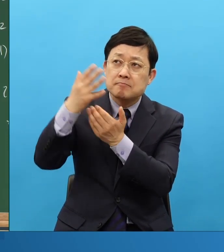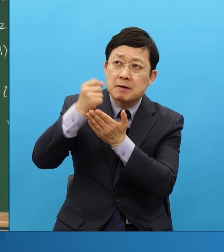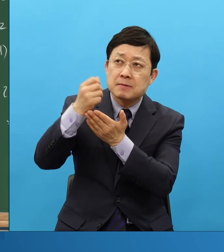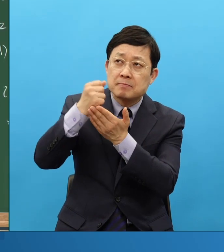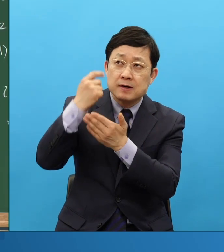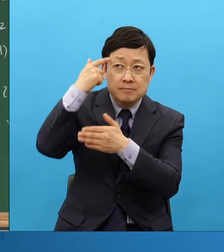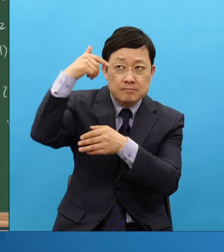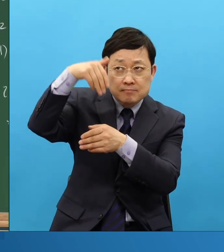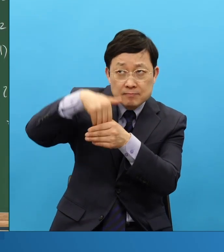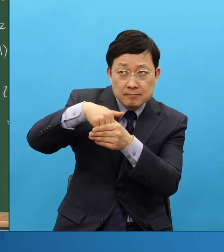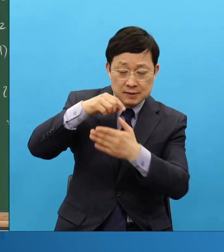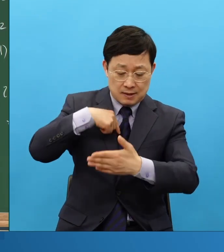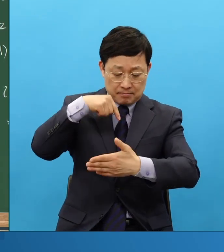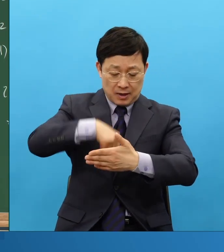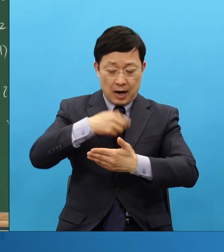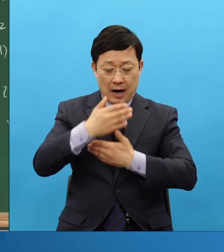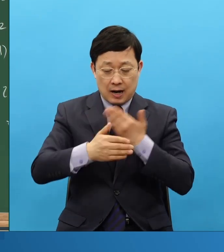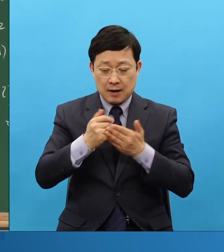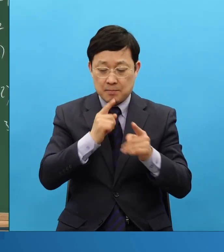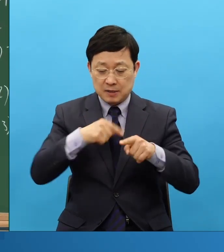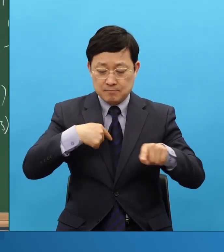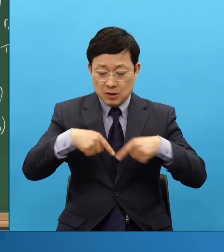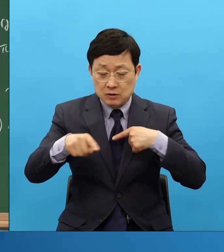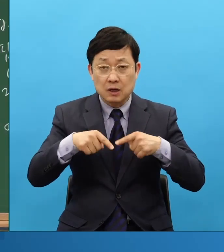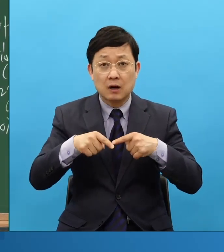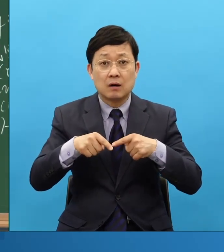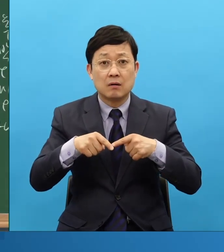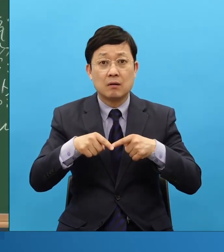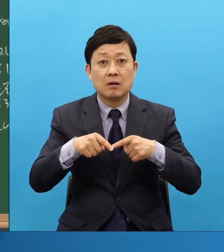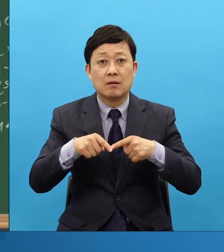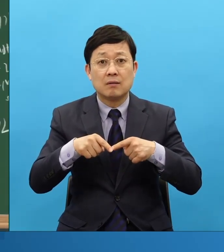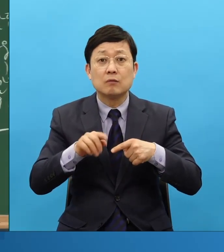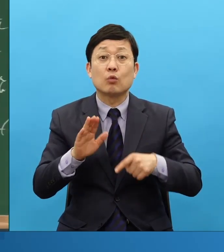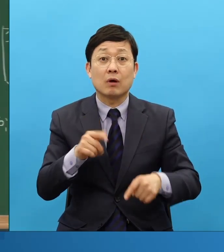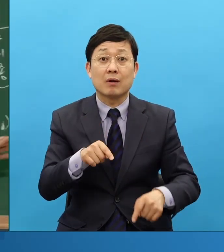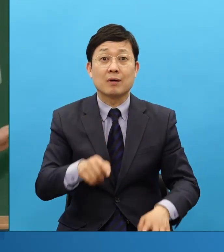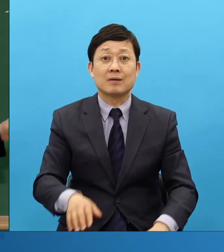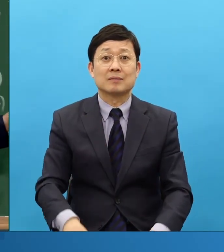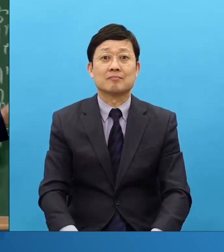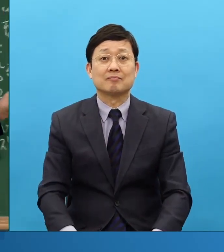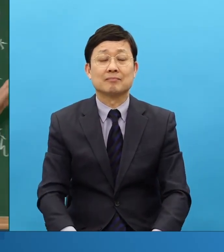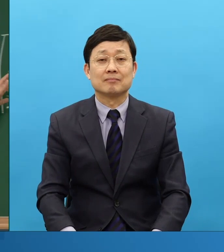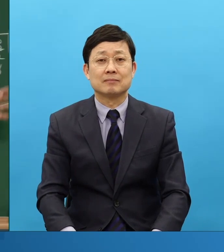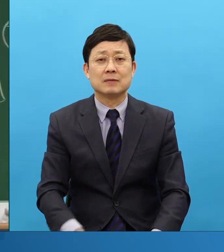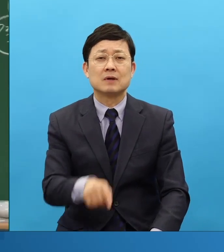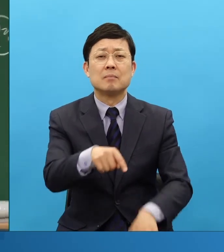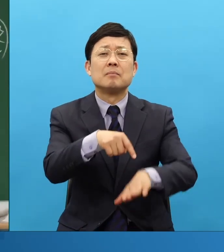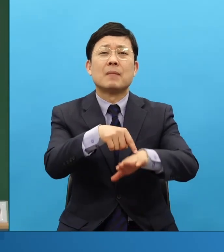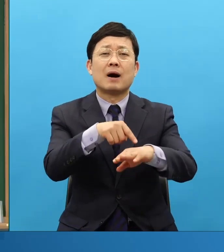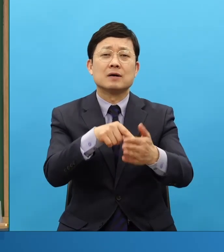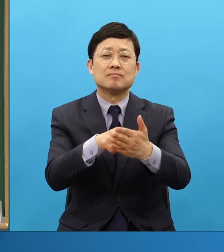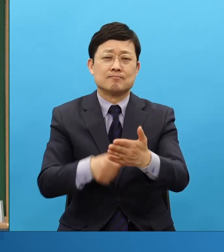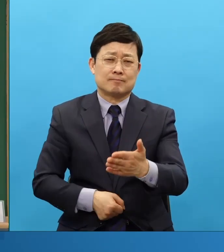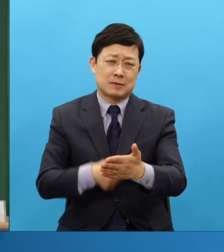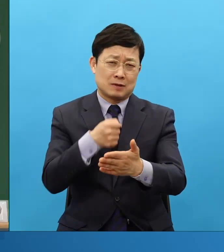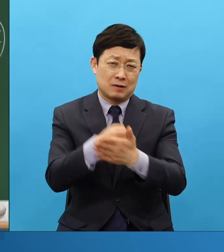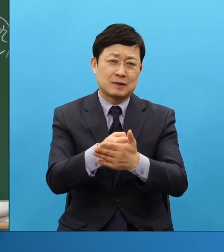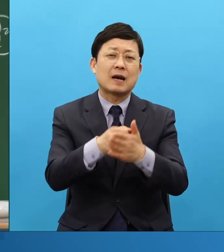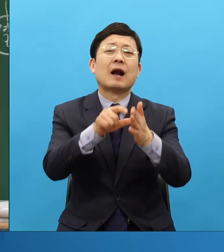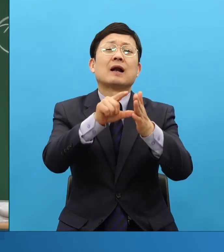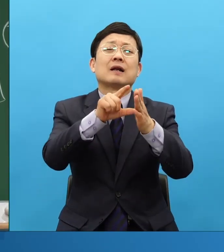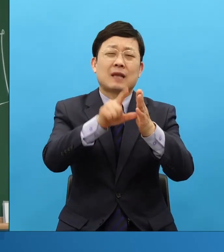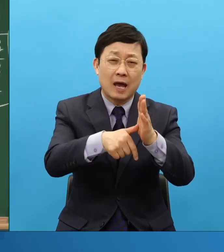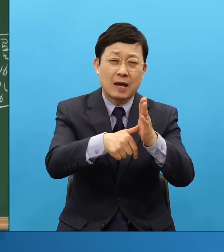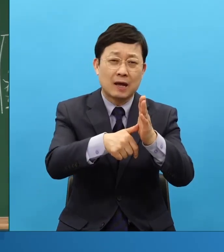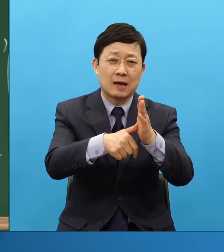내게 역사하는 거라고. Why do I go to worship tomorrow? Because God's living words will come into me. 결단 내릴 때. So make a resolution. 아,